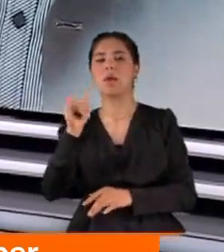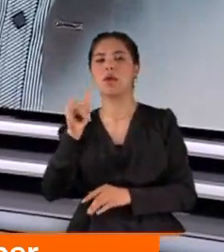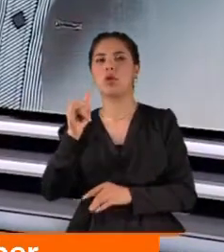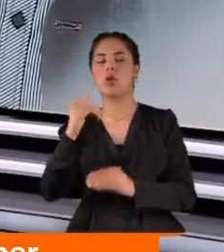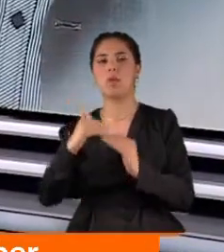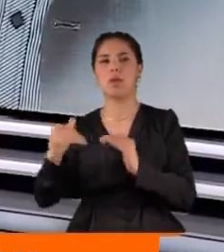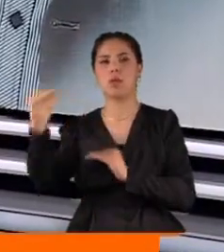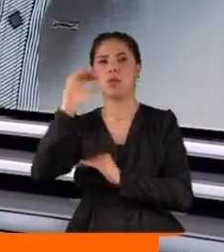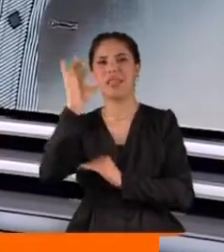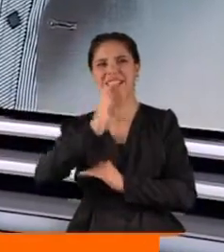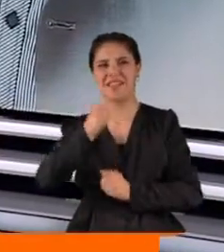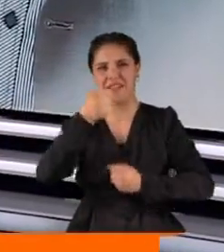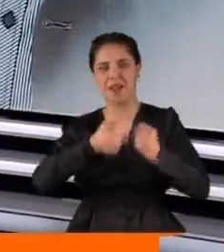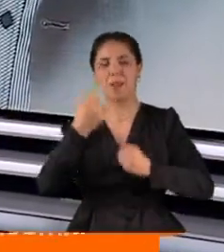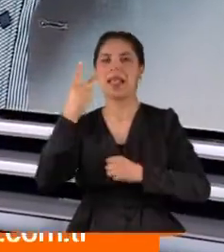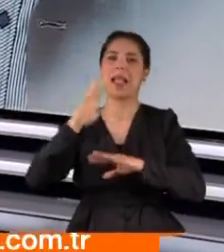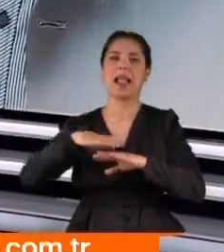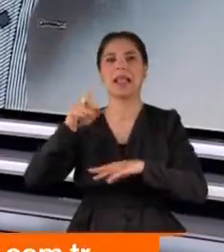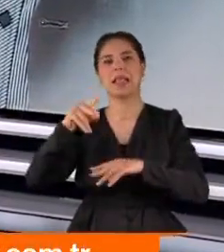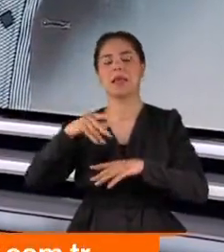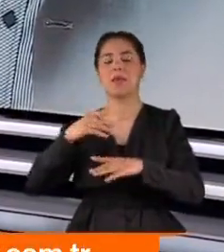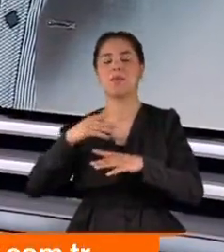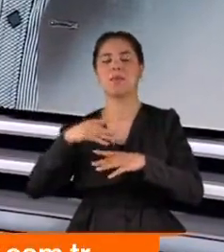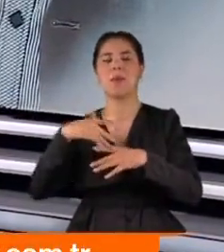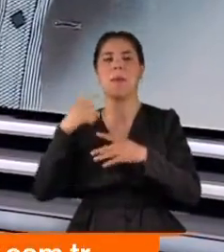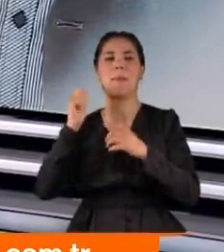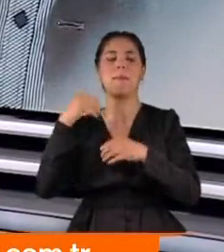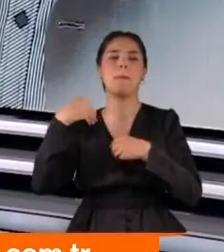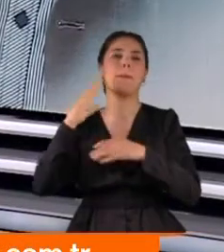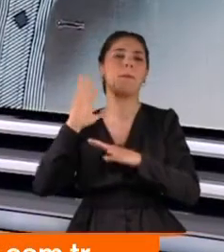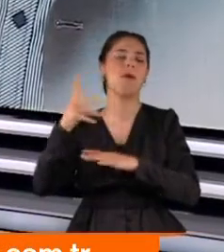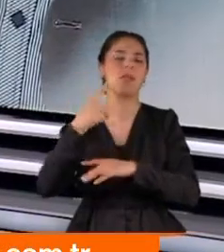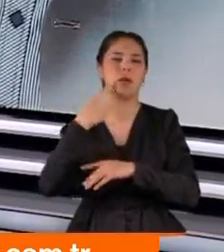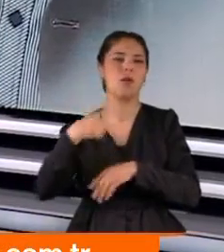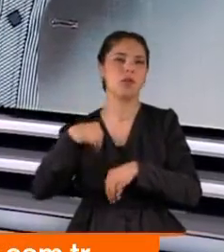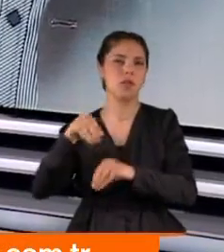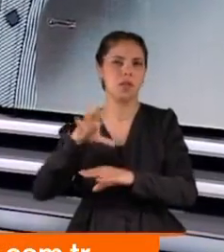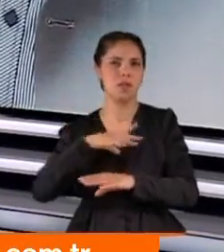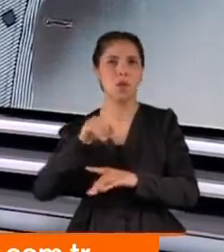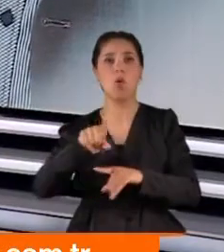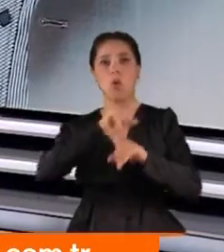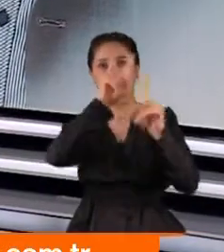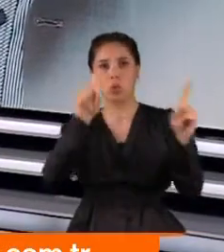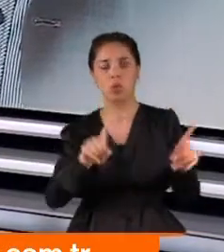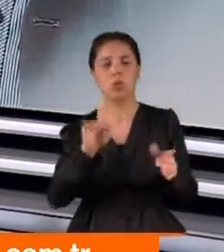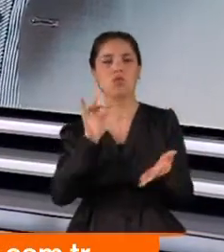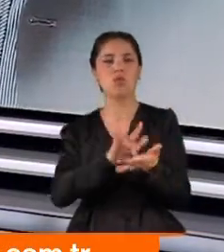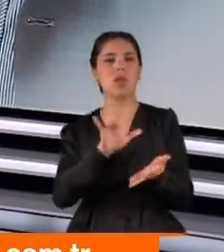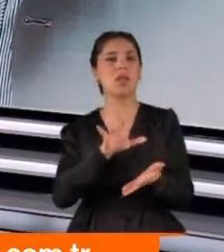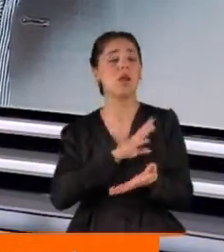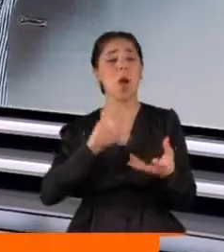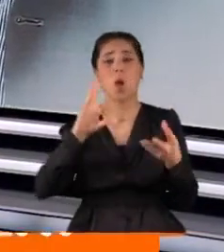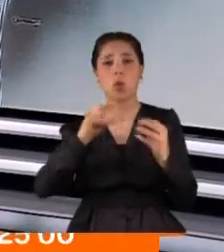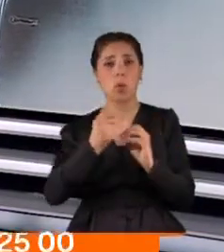aşıp sıfır araçları ikinci el piyasasına daha yüksek fiyata sürenler de. İşte o bayi ve galerilere yüklü bir ceza geldi.